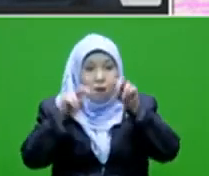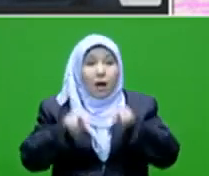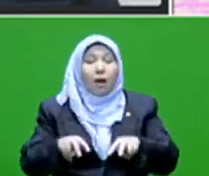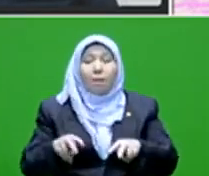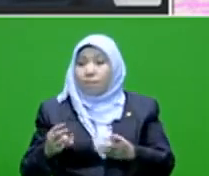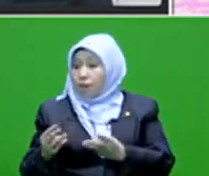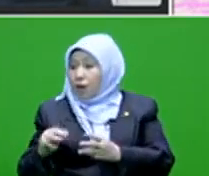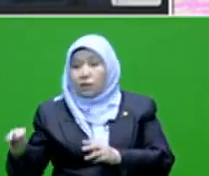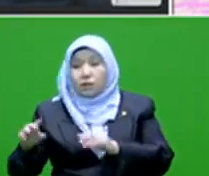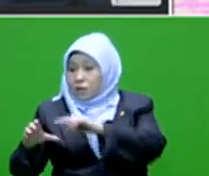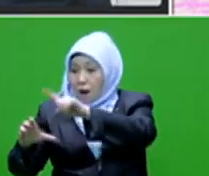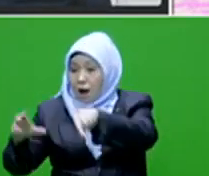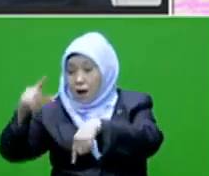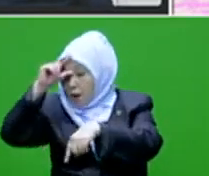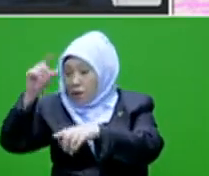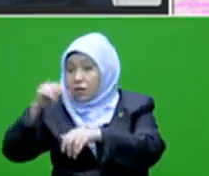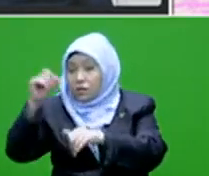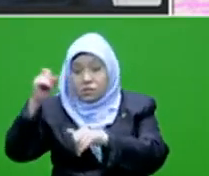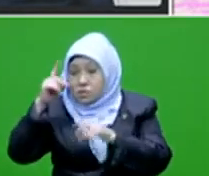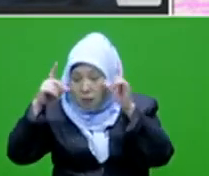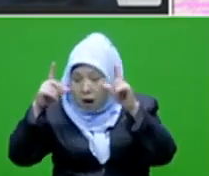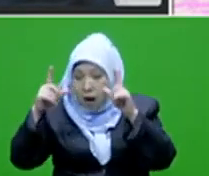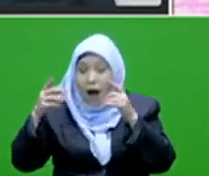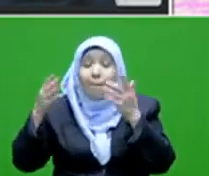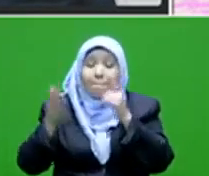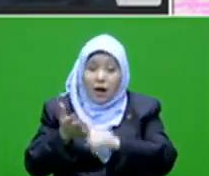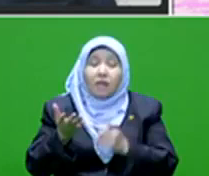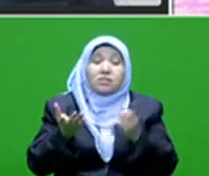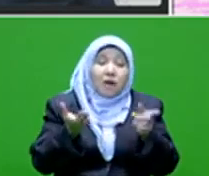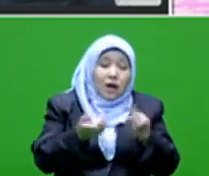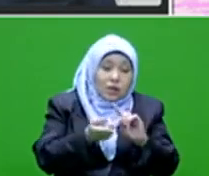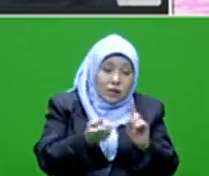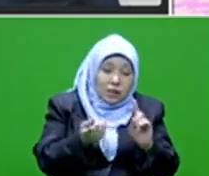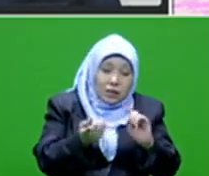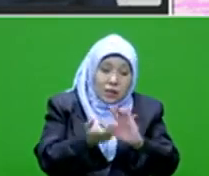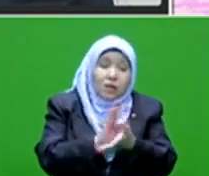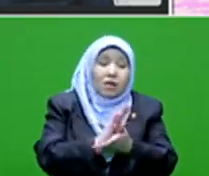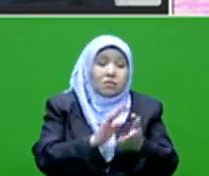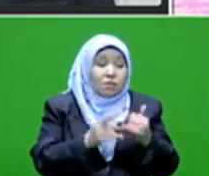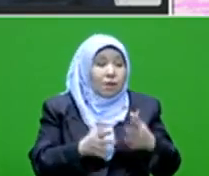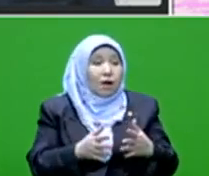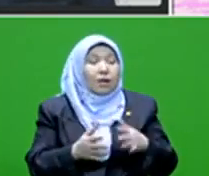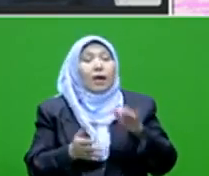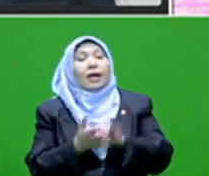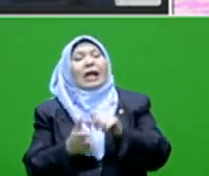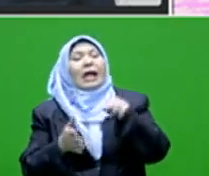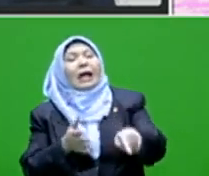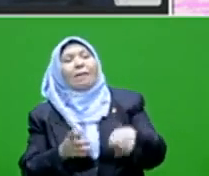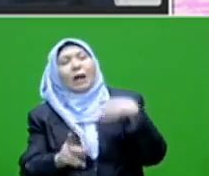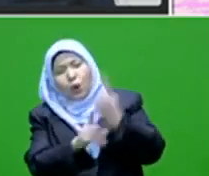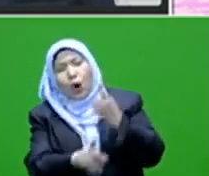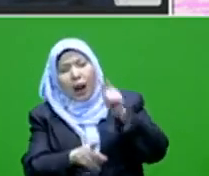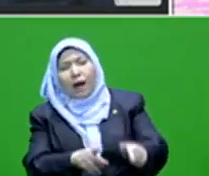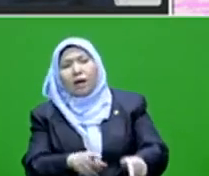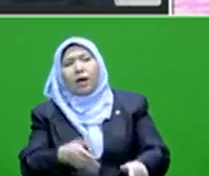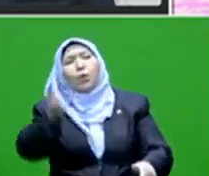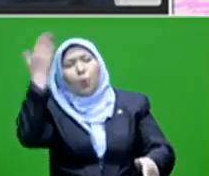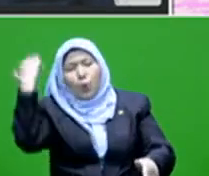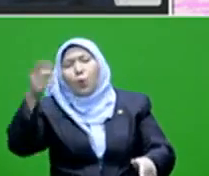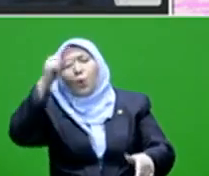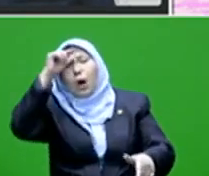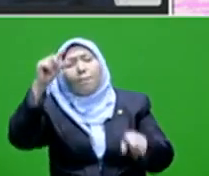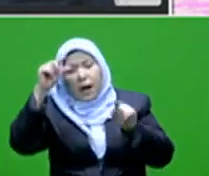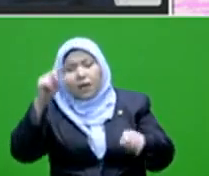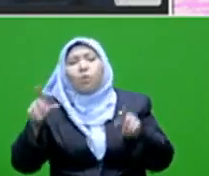sedar lagi apa yang akan jadi selepas tu. Depa kata patut padan pun dia ni mencuri, abang dia dulu pun mencuri, nama